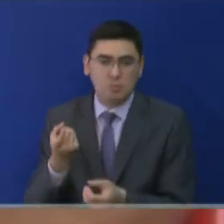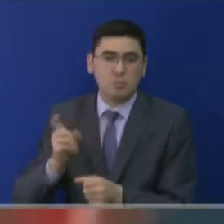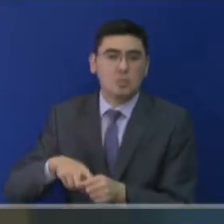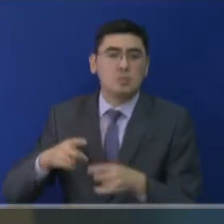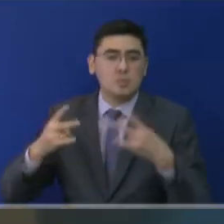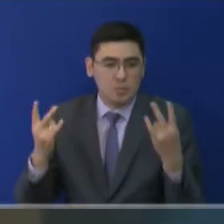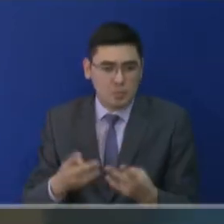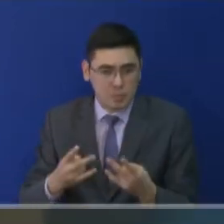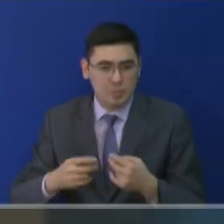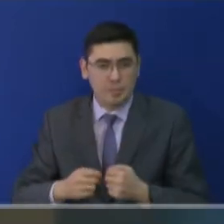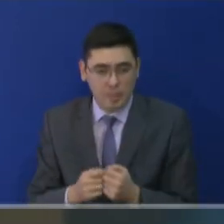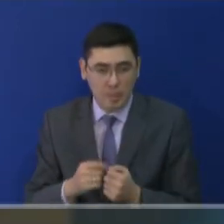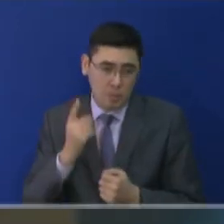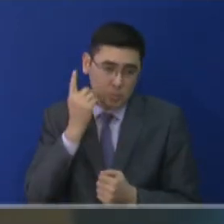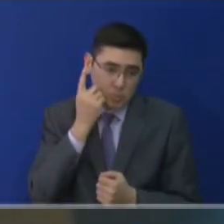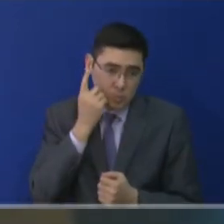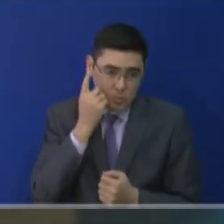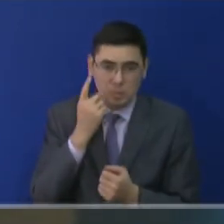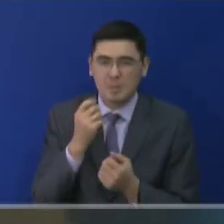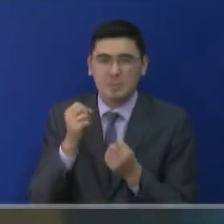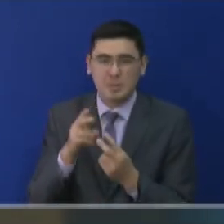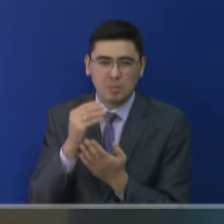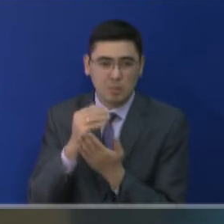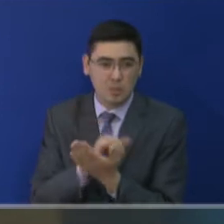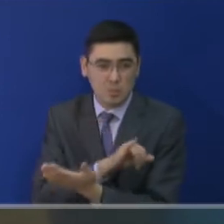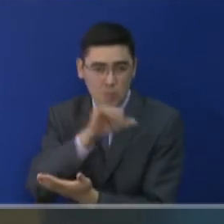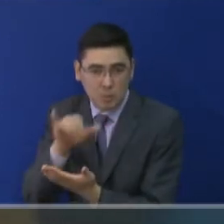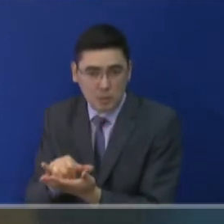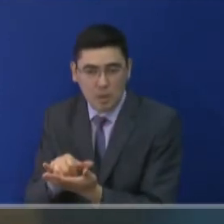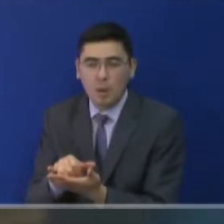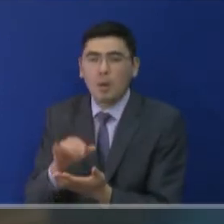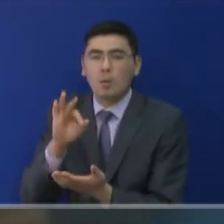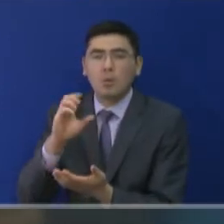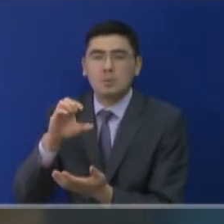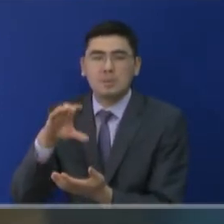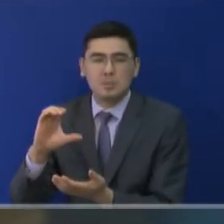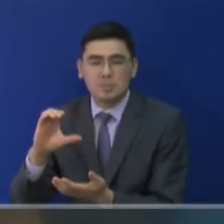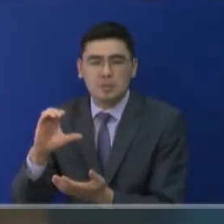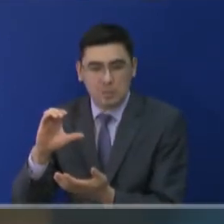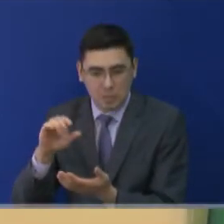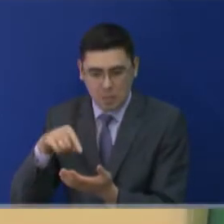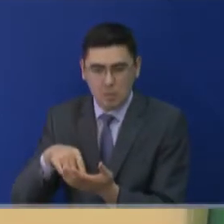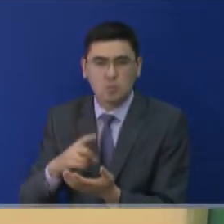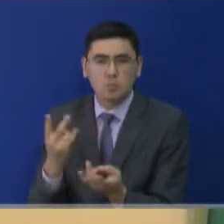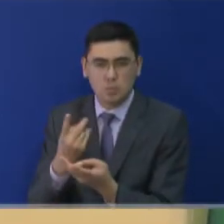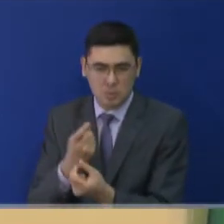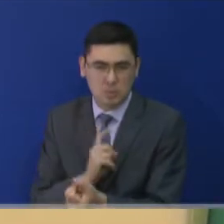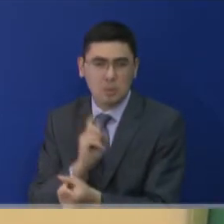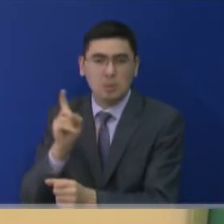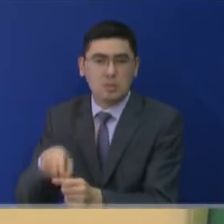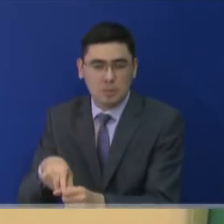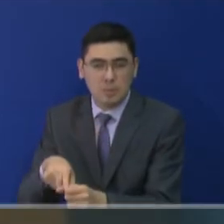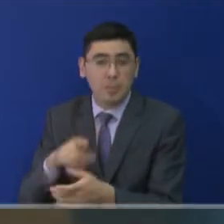үшін ұялы телефонға қолдау қосымшасын жүктеп, міндетті әлеуметтік медициналық сақтандыру жүйесінде тіркелу қажет. Бұдан